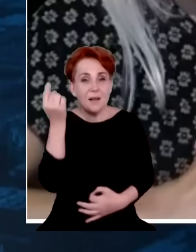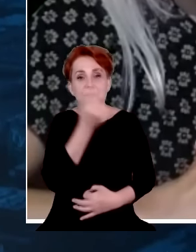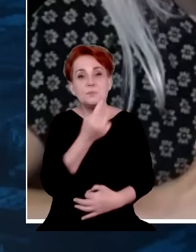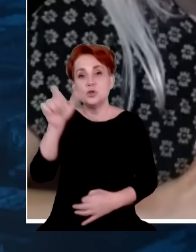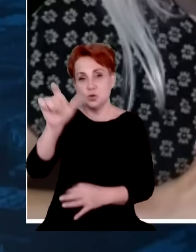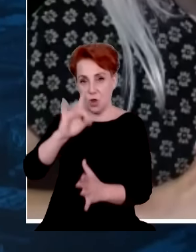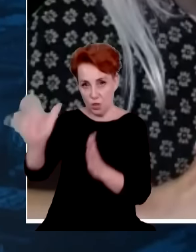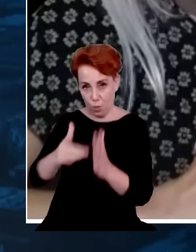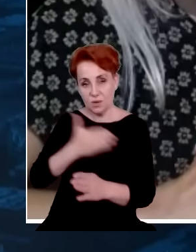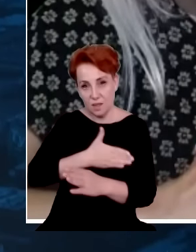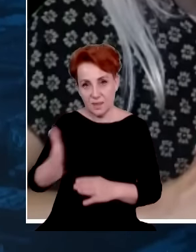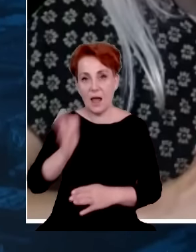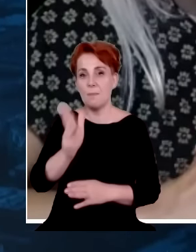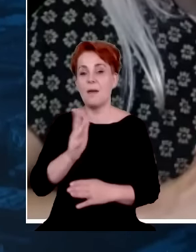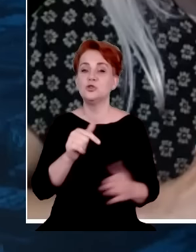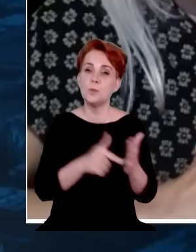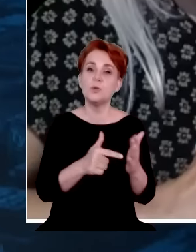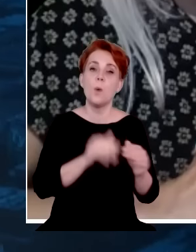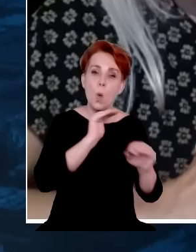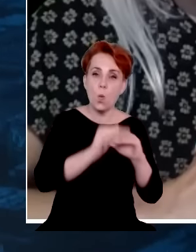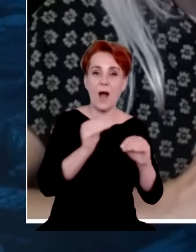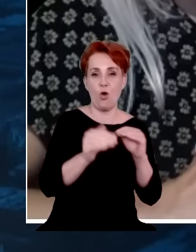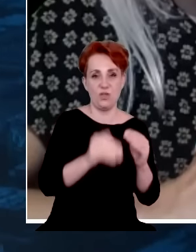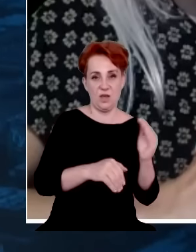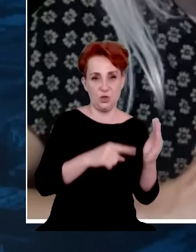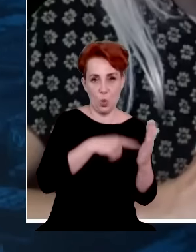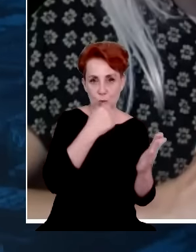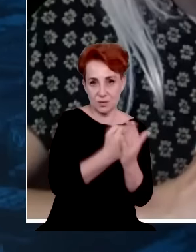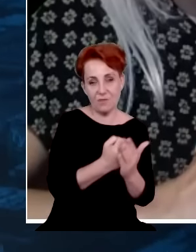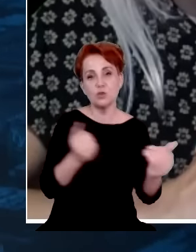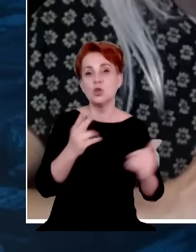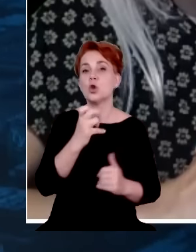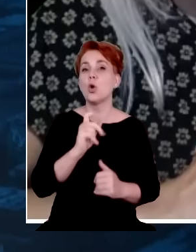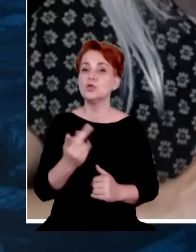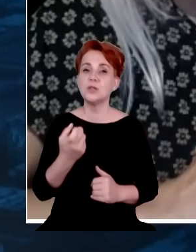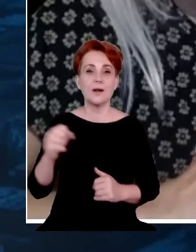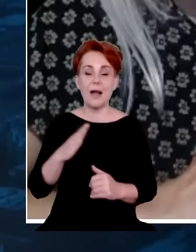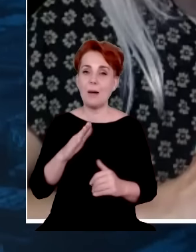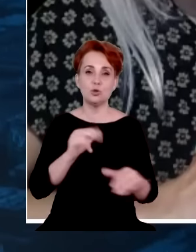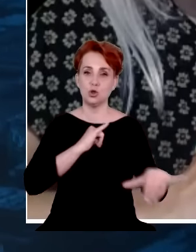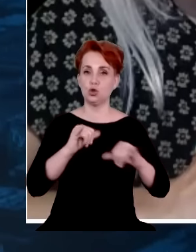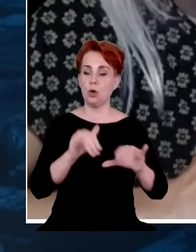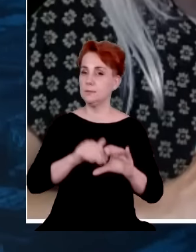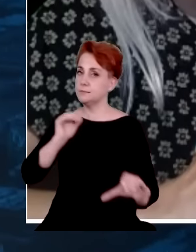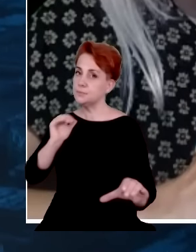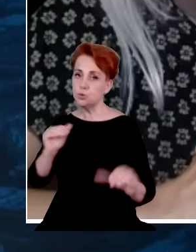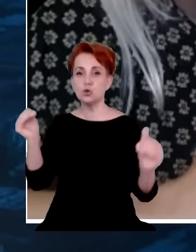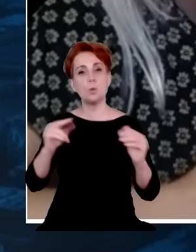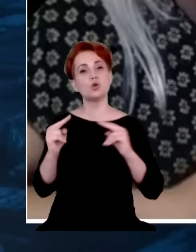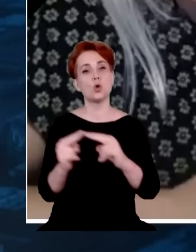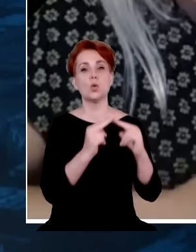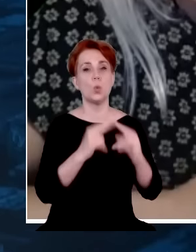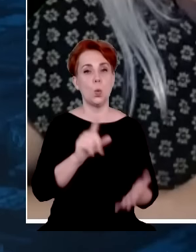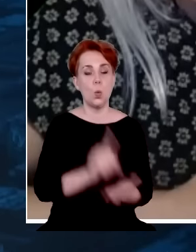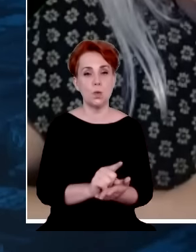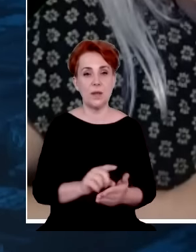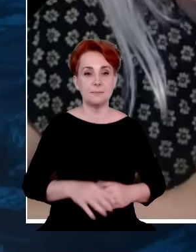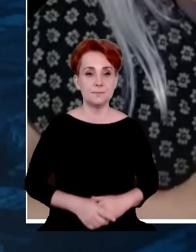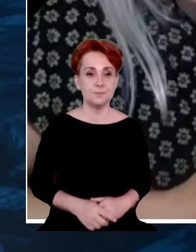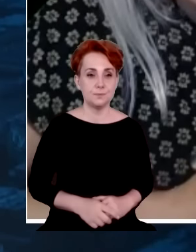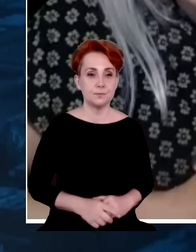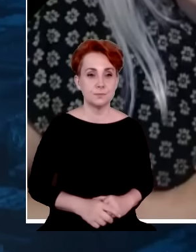dalej forsował tą liberalizację czy Kosiniak Kamysz wyjdzie z tego rządu czy jednak dojdziecie do jakiegoś kompromisu znaczy moim